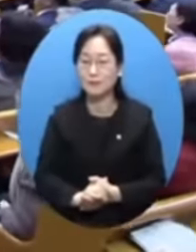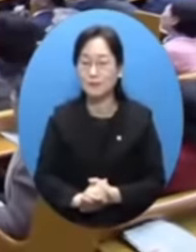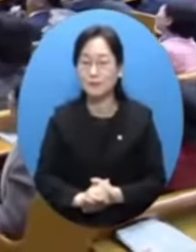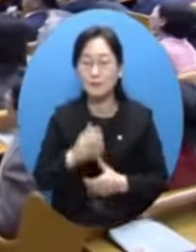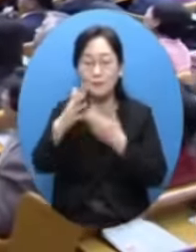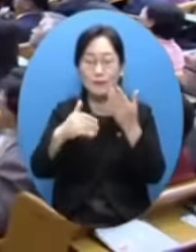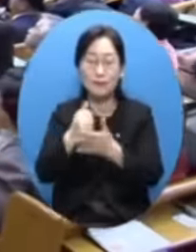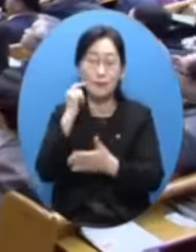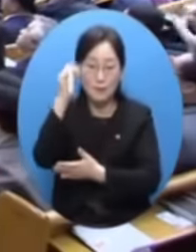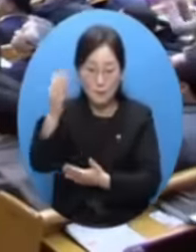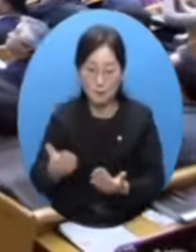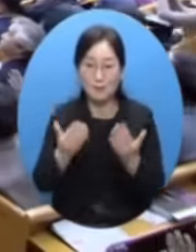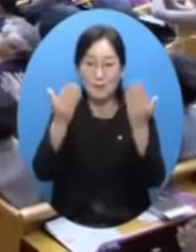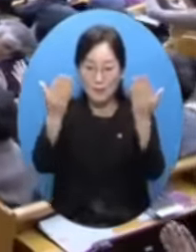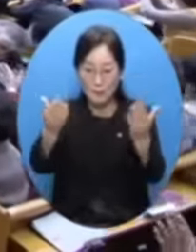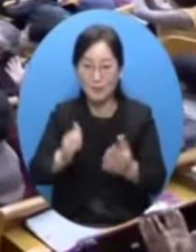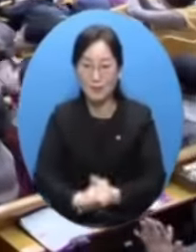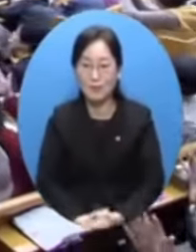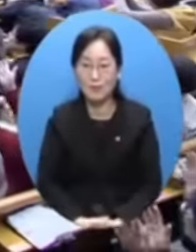하나님께 모든 영광 돌립니다.